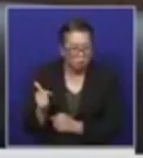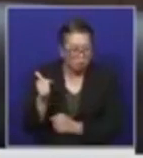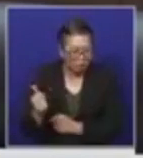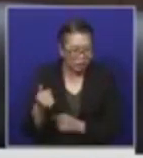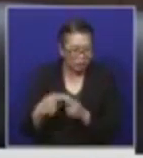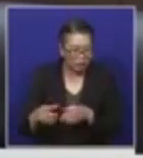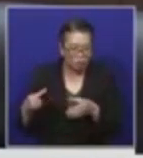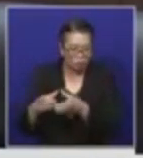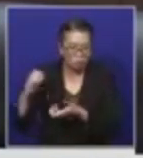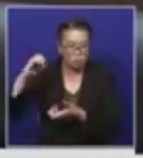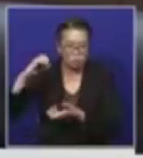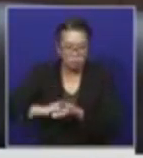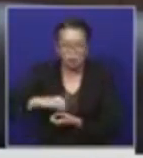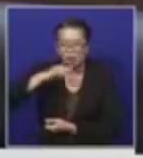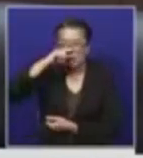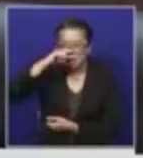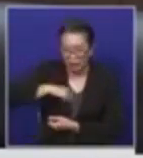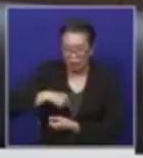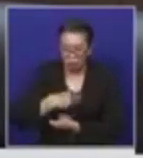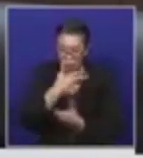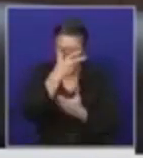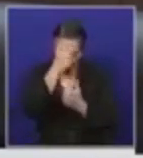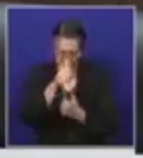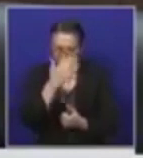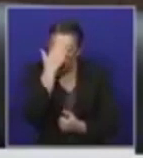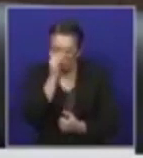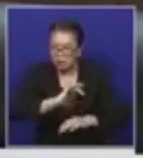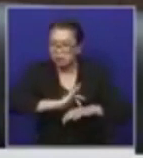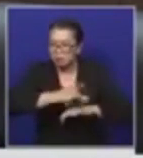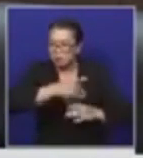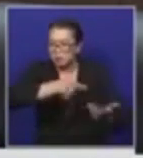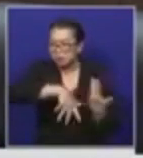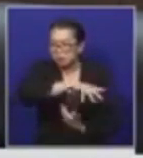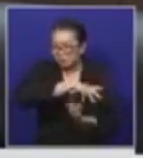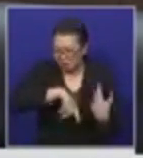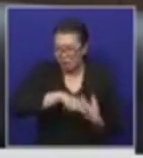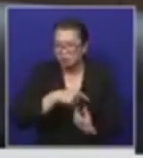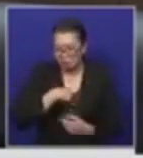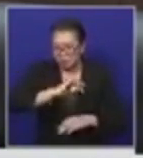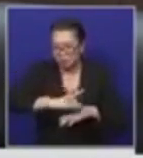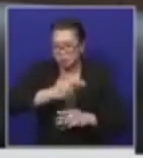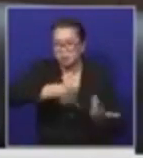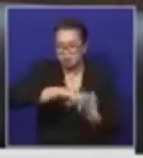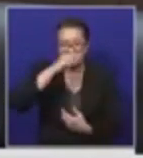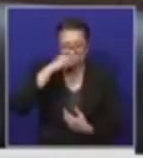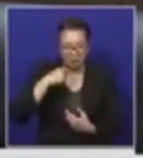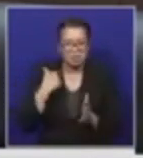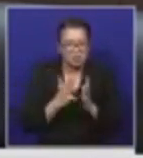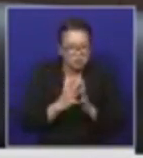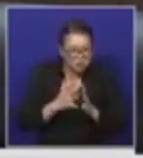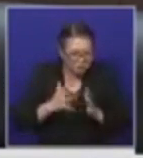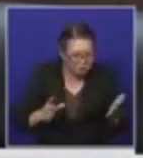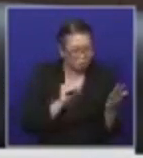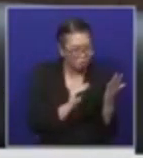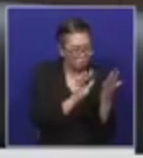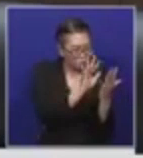ตกลงกับเราเนี่ยนะครับมีความสนใจในทรัพยากรฐานทรัพยากรซึ่งเป็นสมบัติของชาติและกระจายไปอยู่ทั่ว